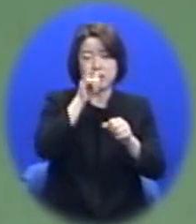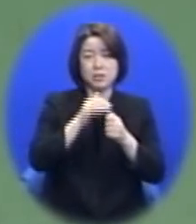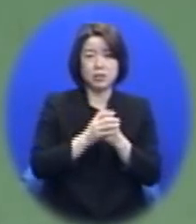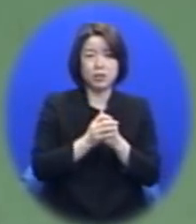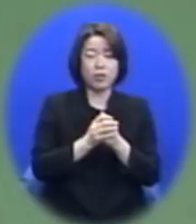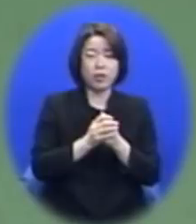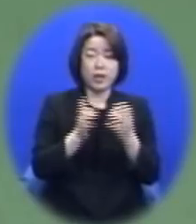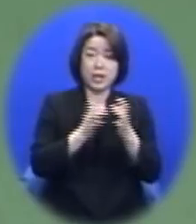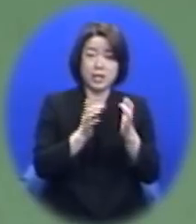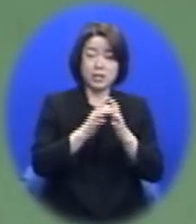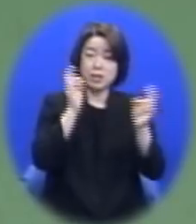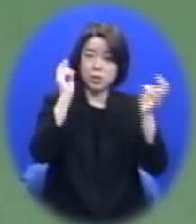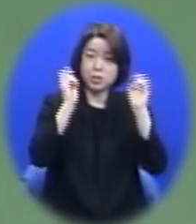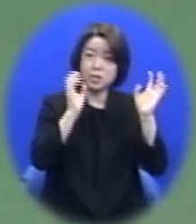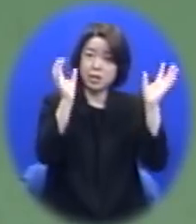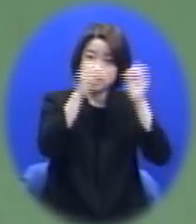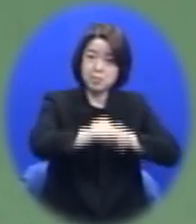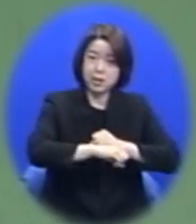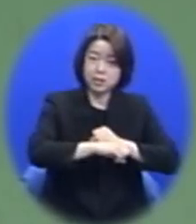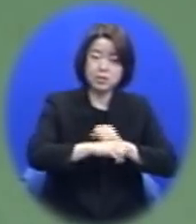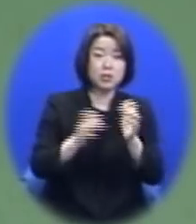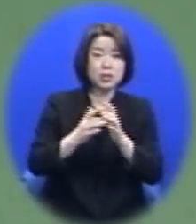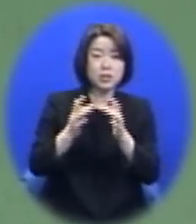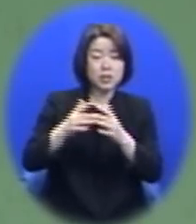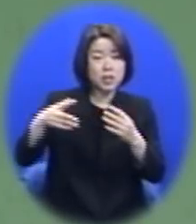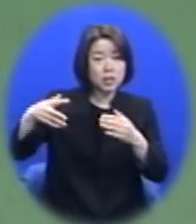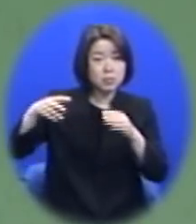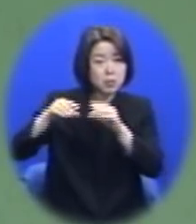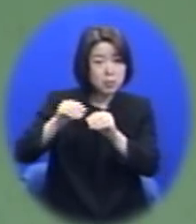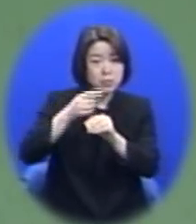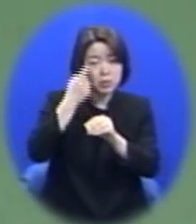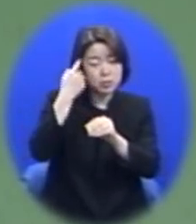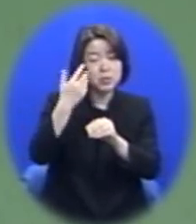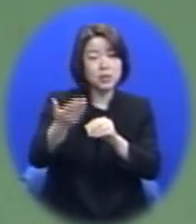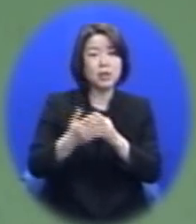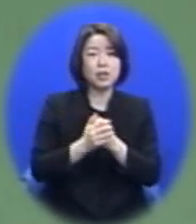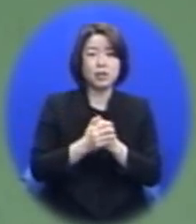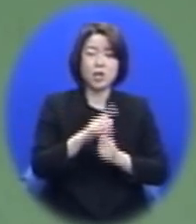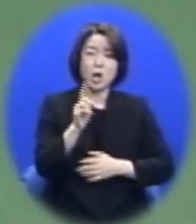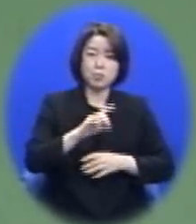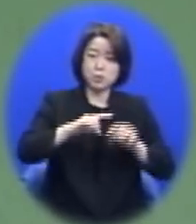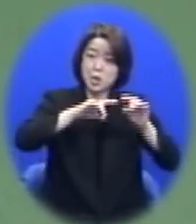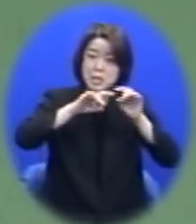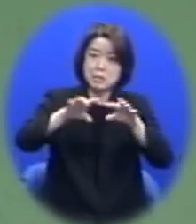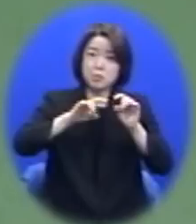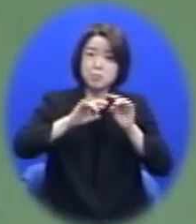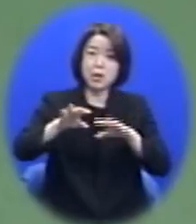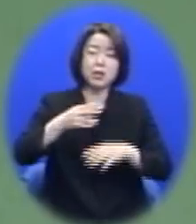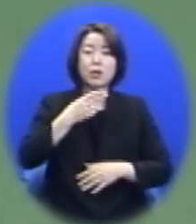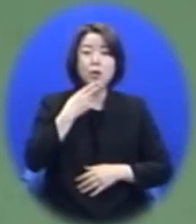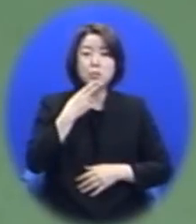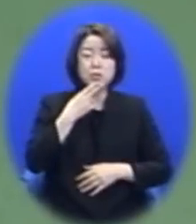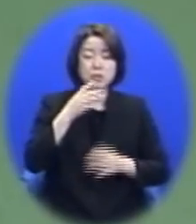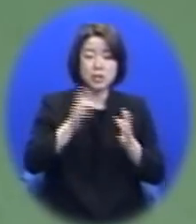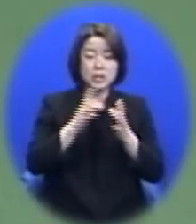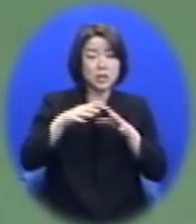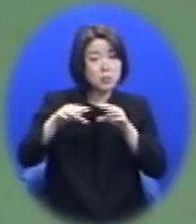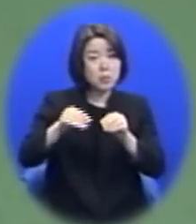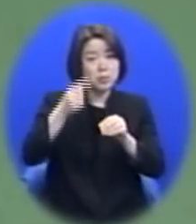인터넷 회사가 망해서 인터넷이 끊어졌습니까? 무슨 전파가 없어서 인터넷이 끊어졌습니까?